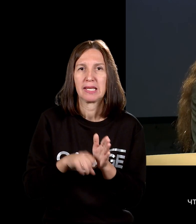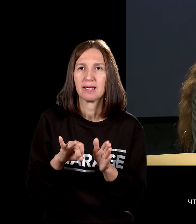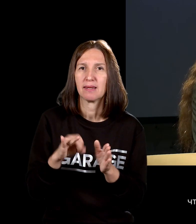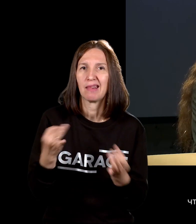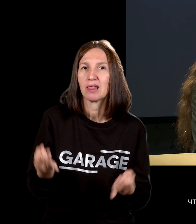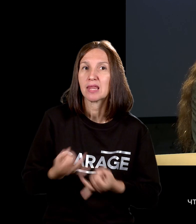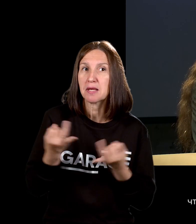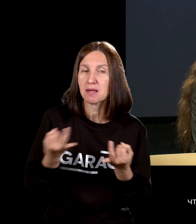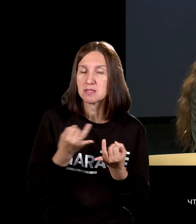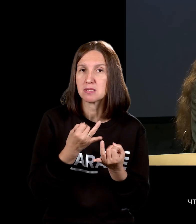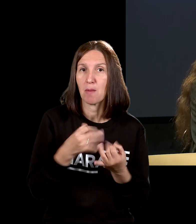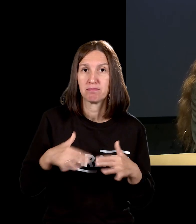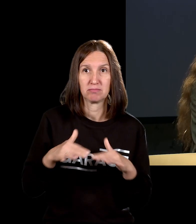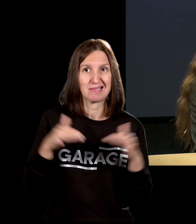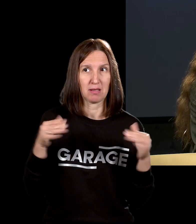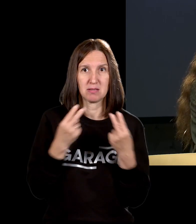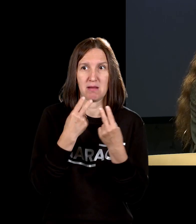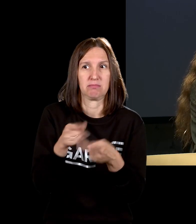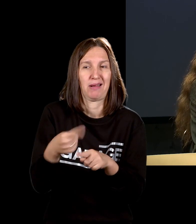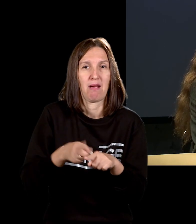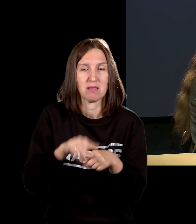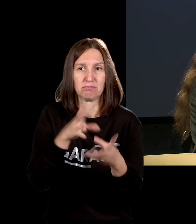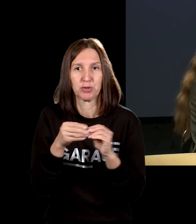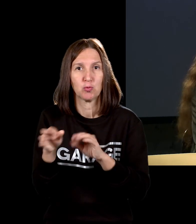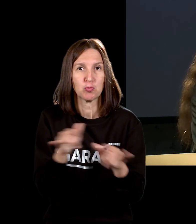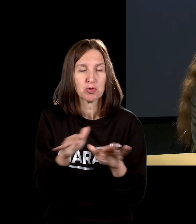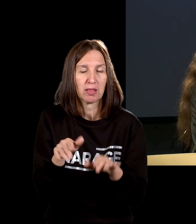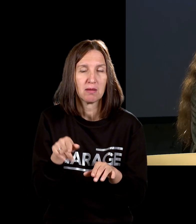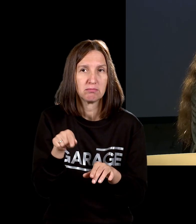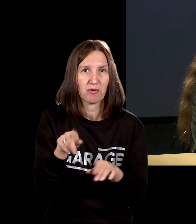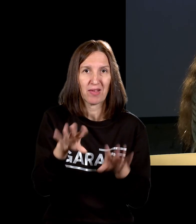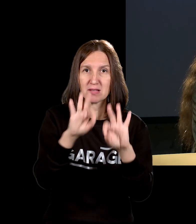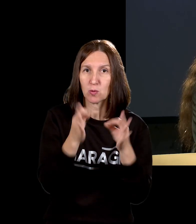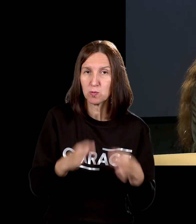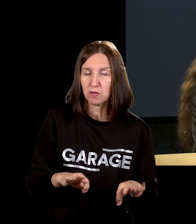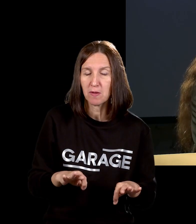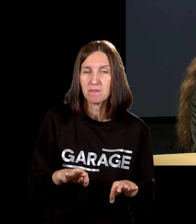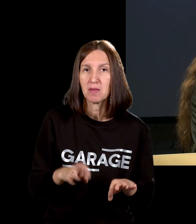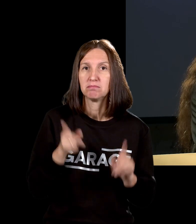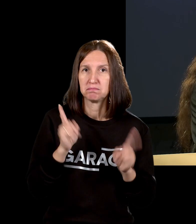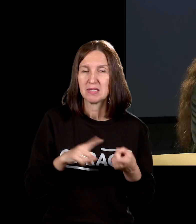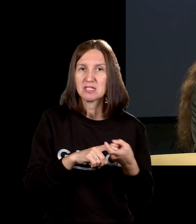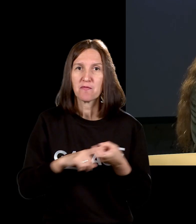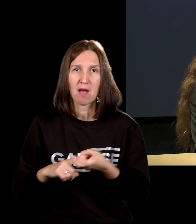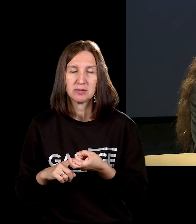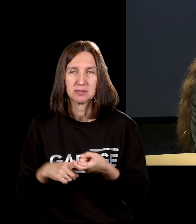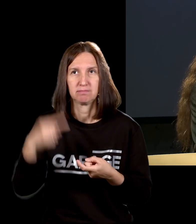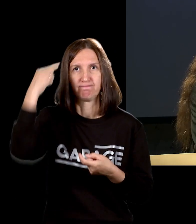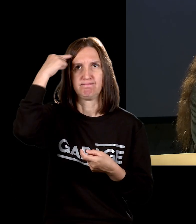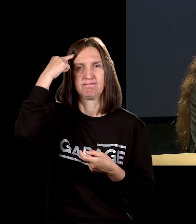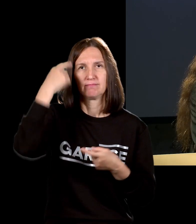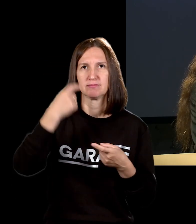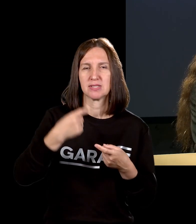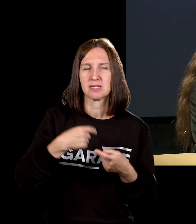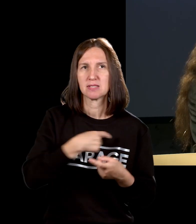этим убийствам, и тот интерес к этим сюжетам, который возникает в искусстве, насколько он связан с этой травмой Первой мировой